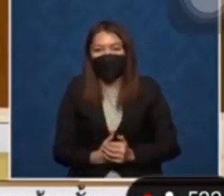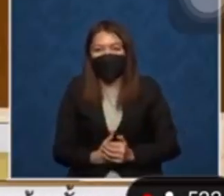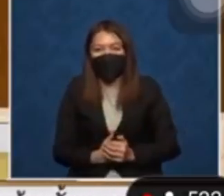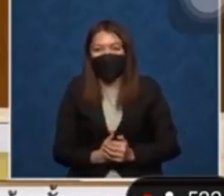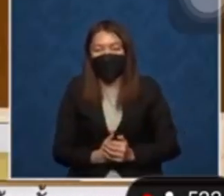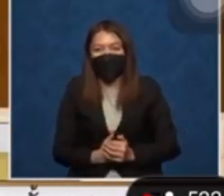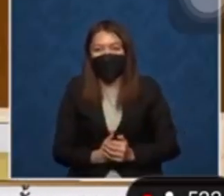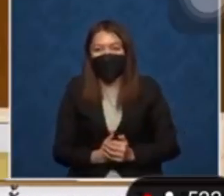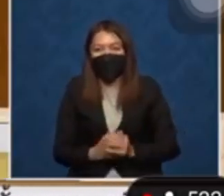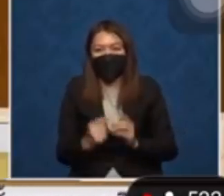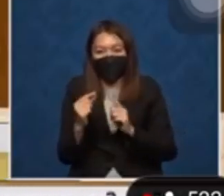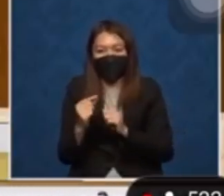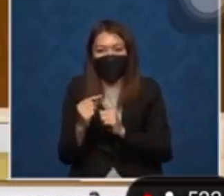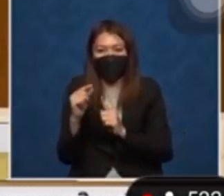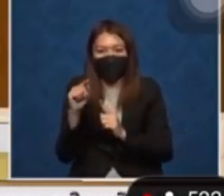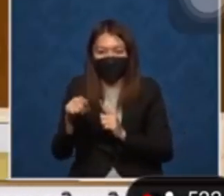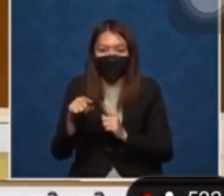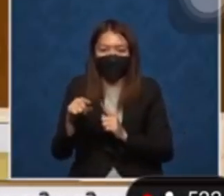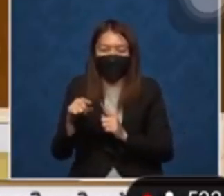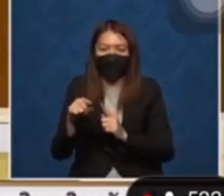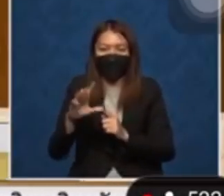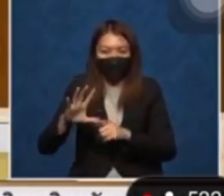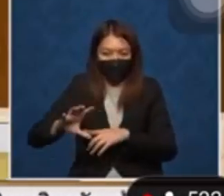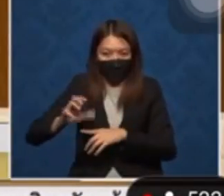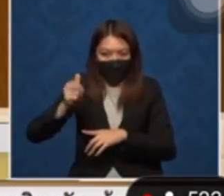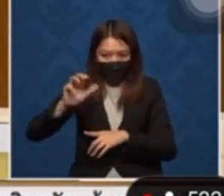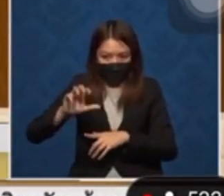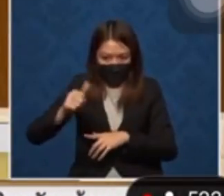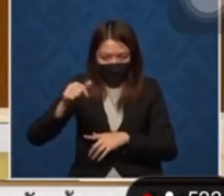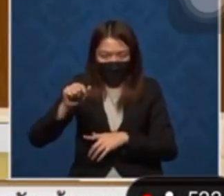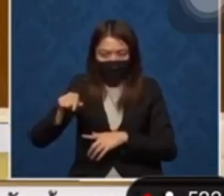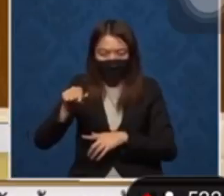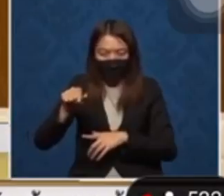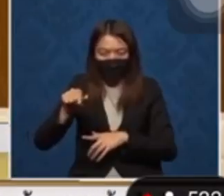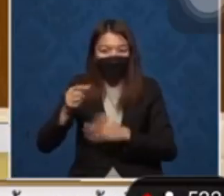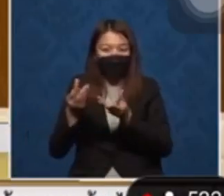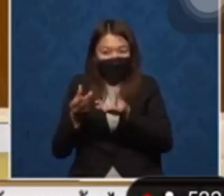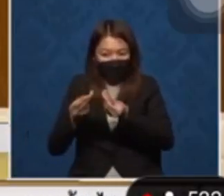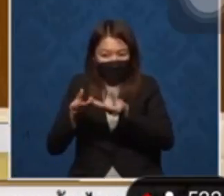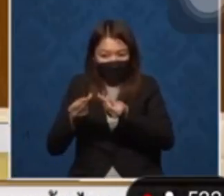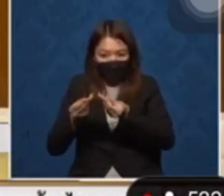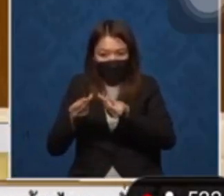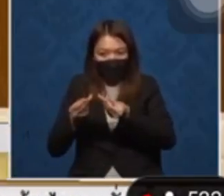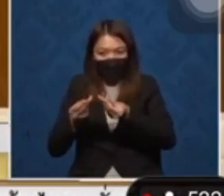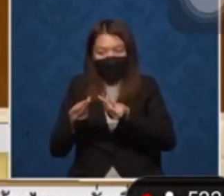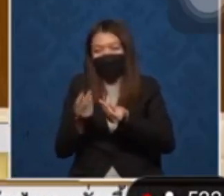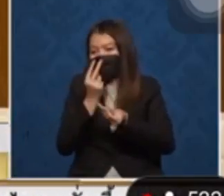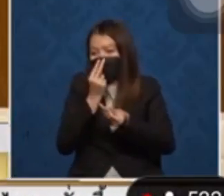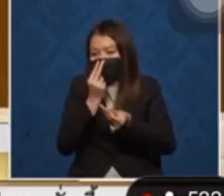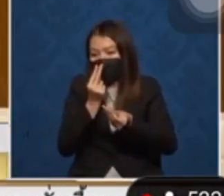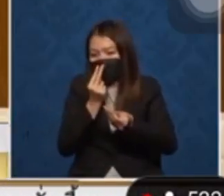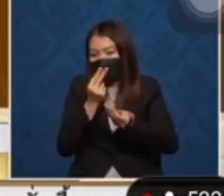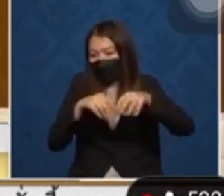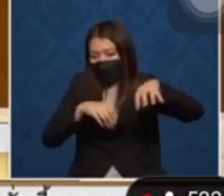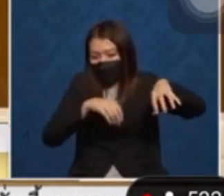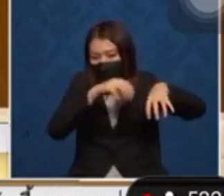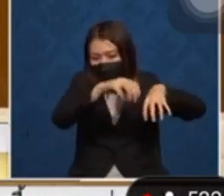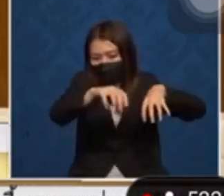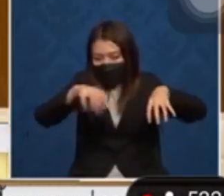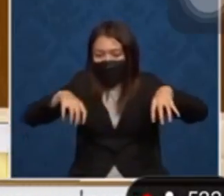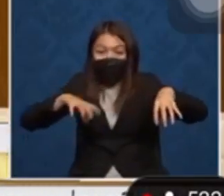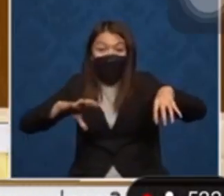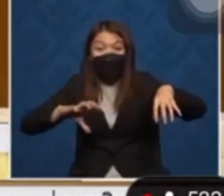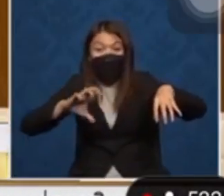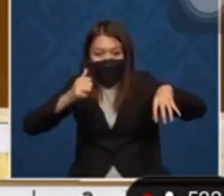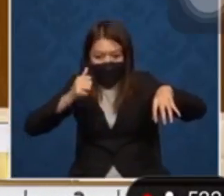นอกจากคำสั่งที่ให้ยกเว้นผังเมืองแล้วท่านมีที่ดินท่านไม่ต้องดูผังเมืองใน